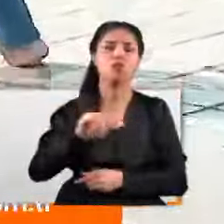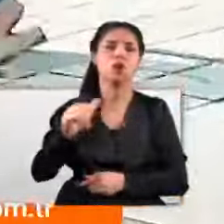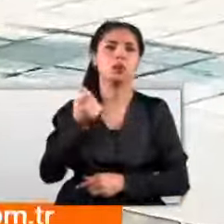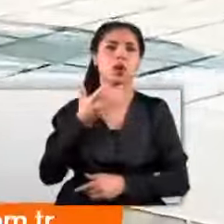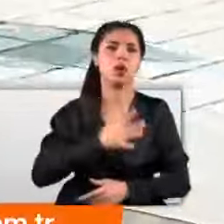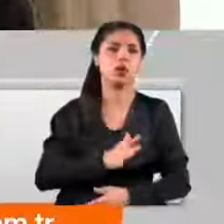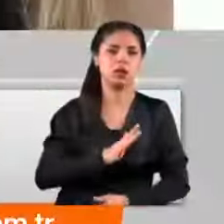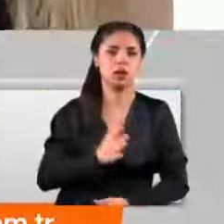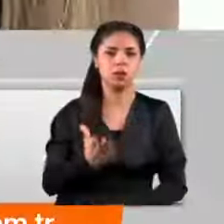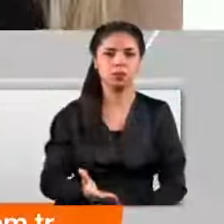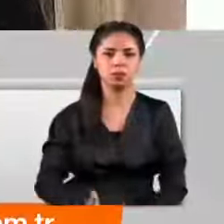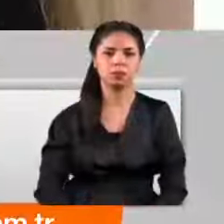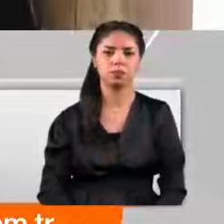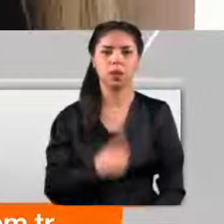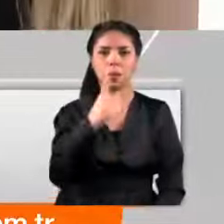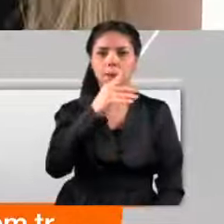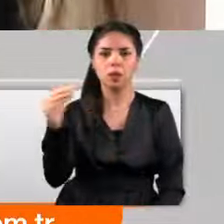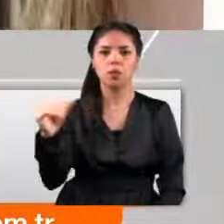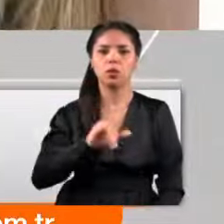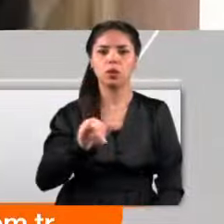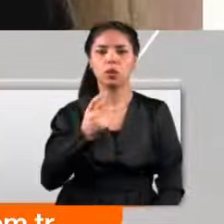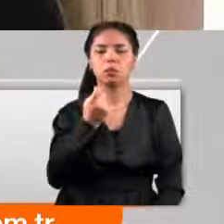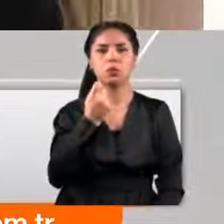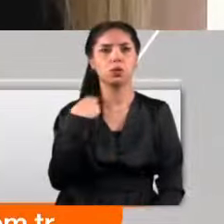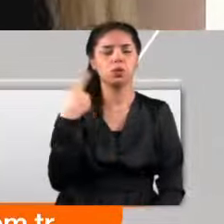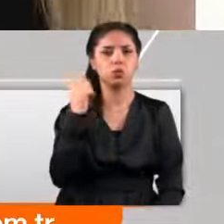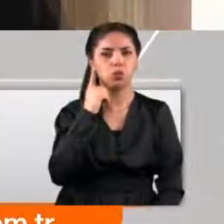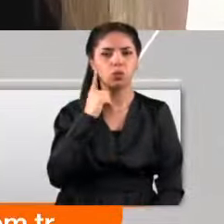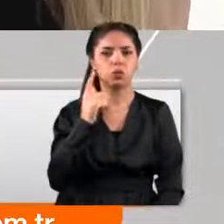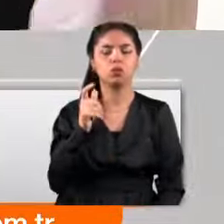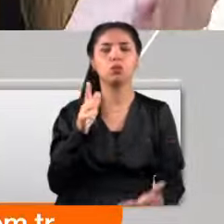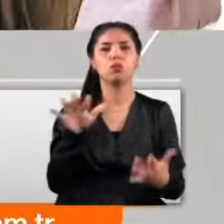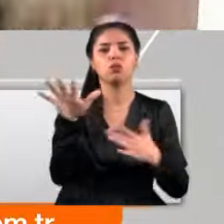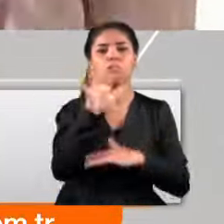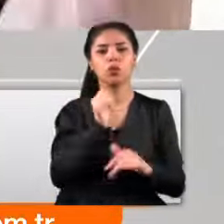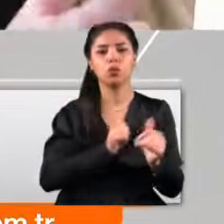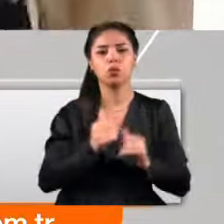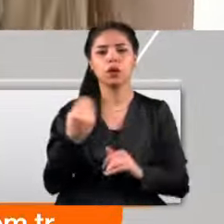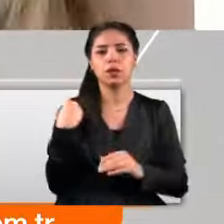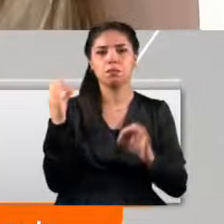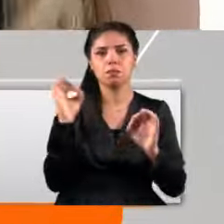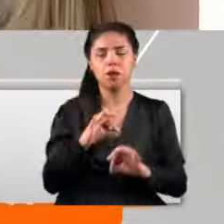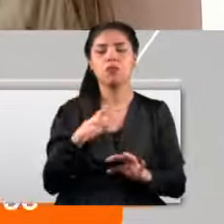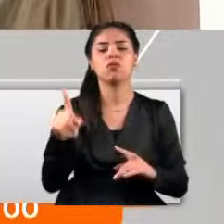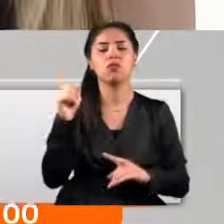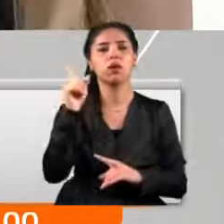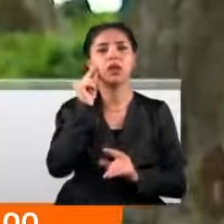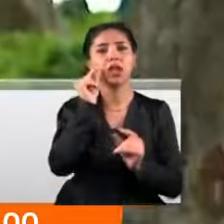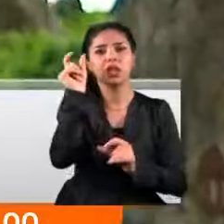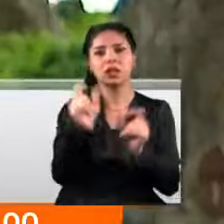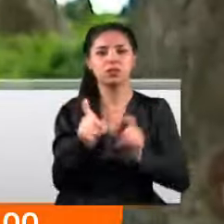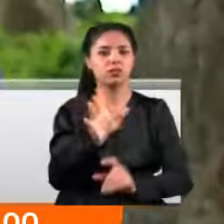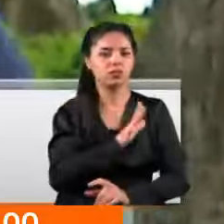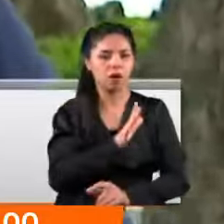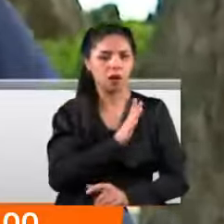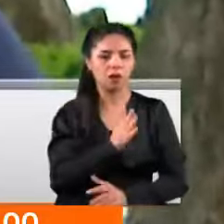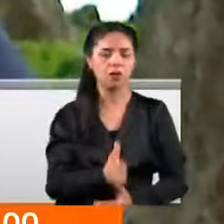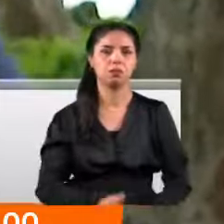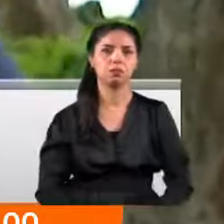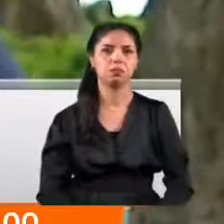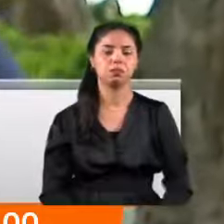ücret istiyor. 1 milyona yakın fiyatlar duyuyoruz. Bizim de çevremizde üniversiteye yeni başlayacak olan insanlar var. 600 bin, 700